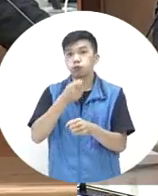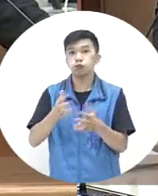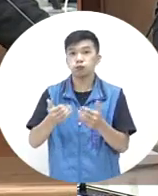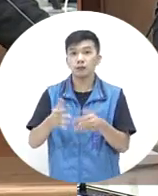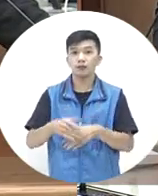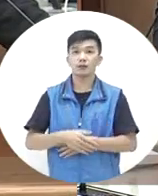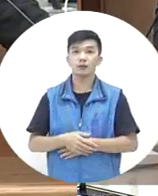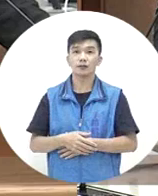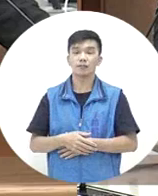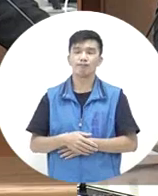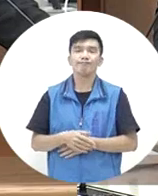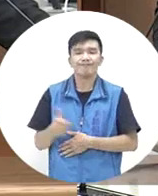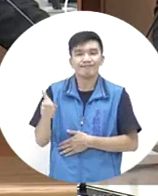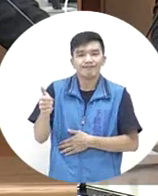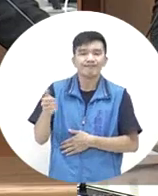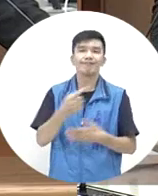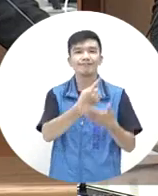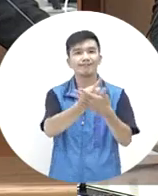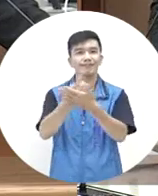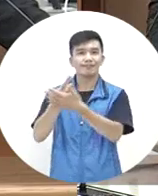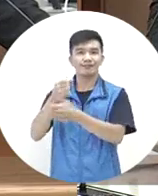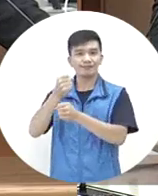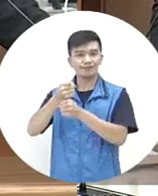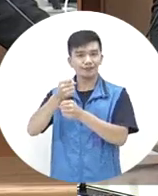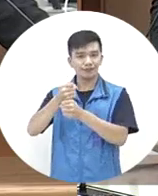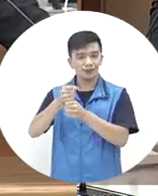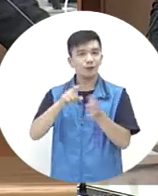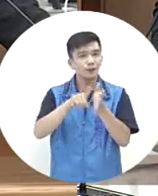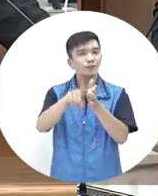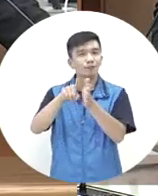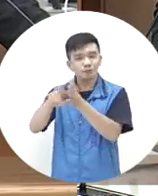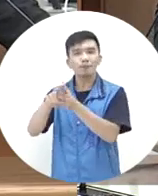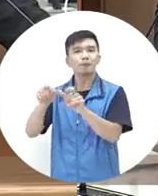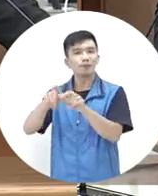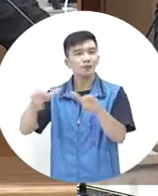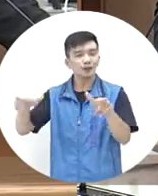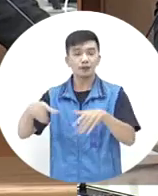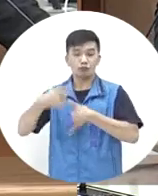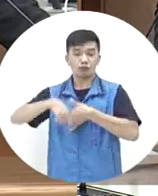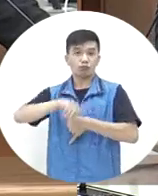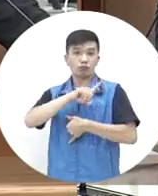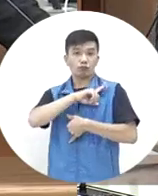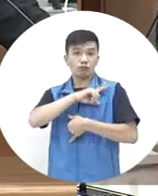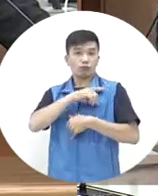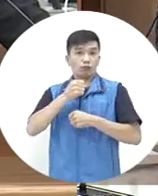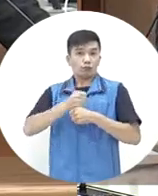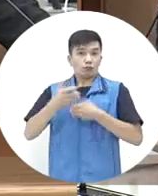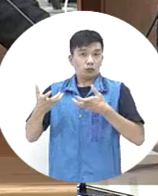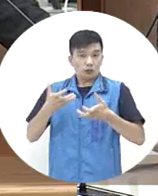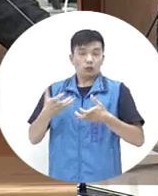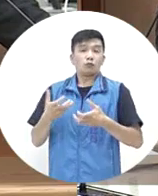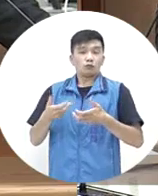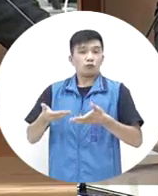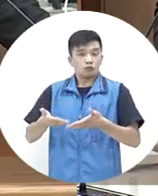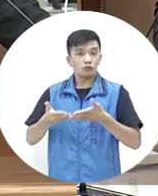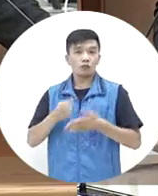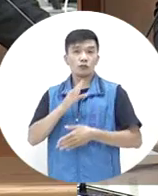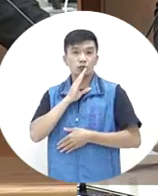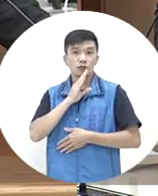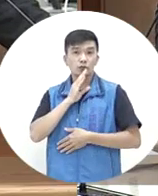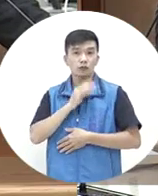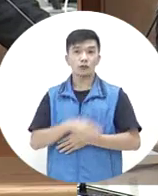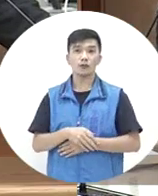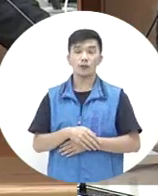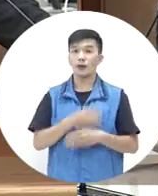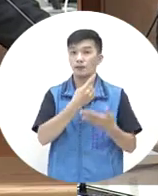有自己的工作，自己把事情做好。 你想没有对不？ 我自己把事情做好才最重要了哈。现在我每一天就是把